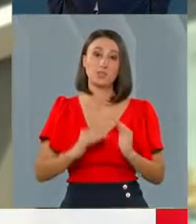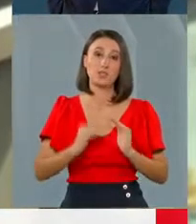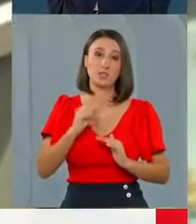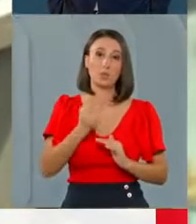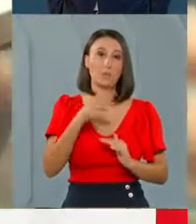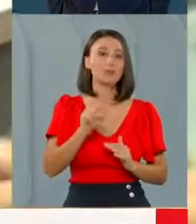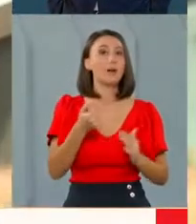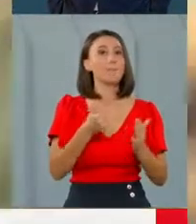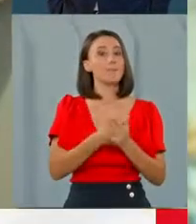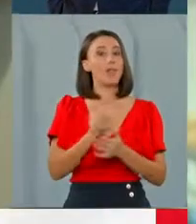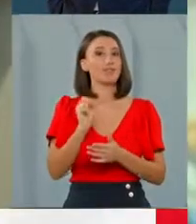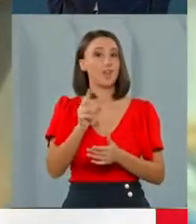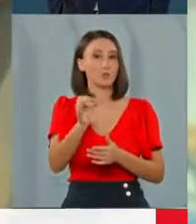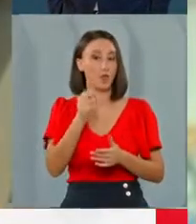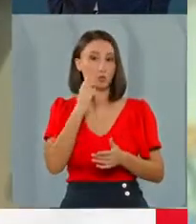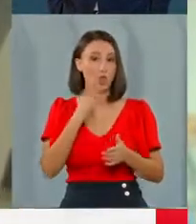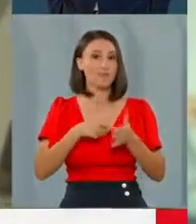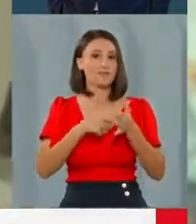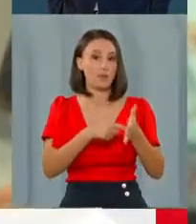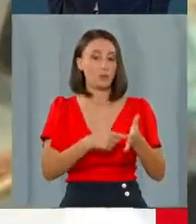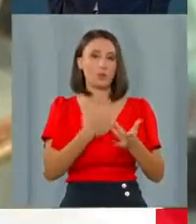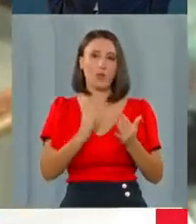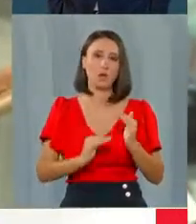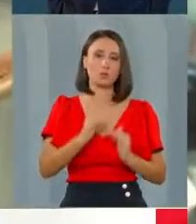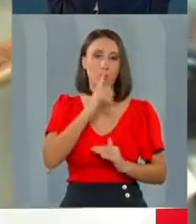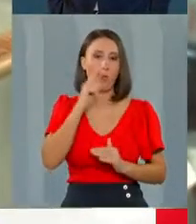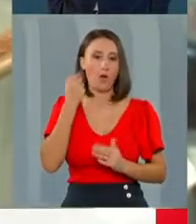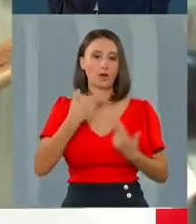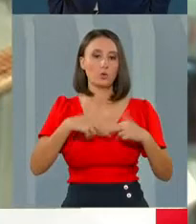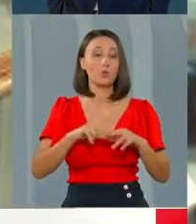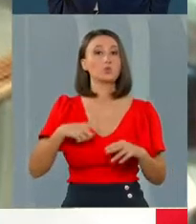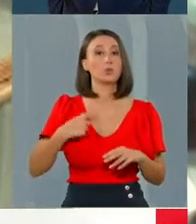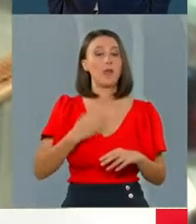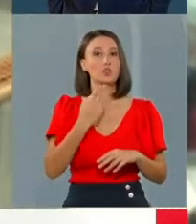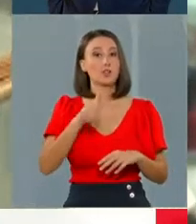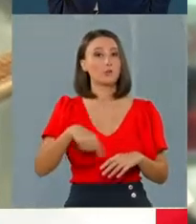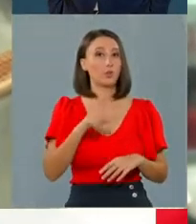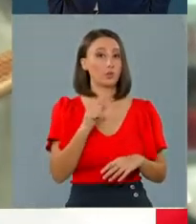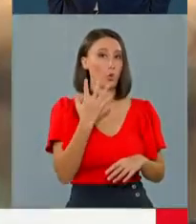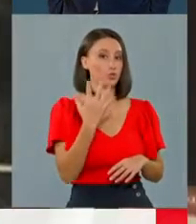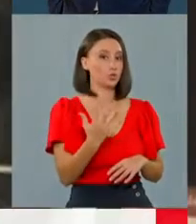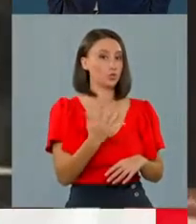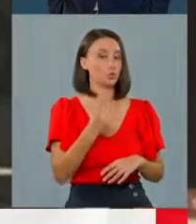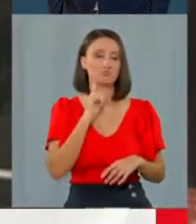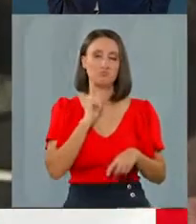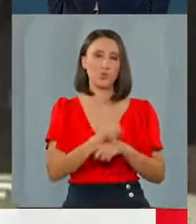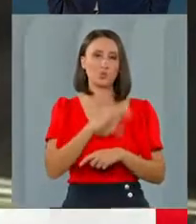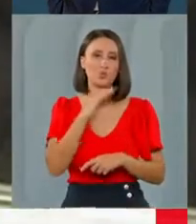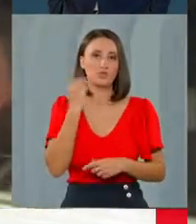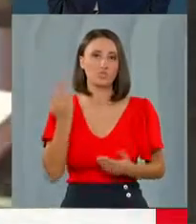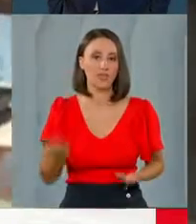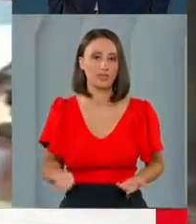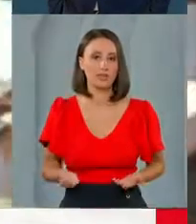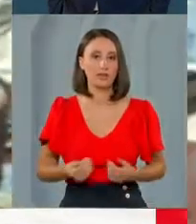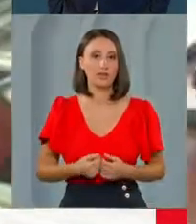la 13%, de exemplu, cota crescută Ungaria, noi suntem la 6,25 în momentul de față, și tot nu va fi de ajuns. Astfel